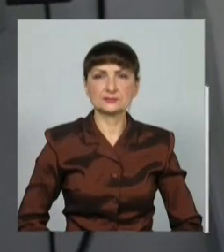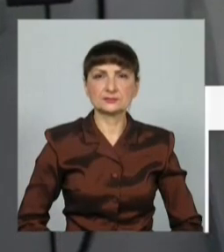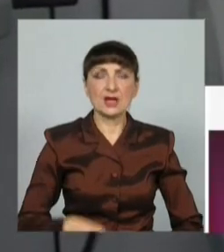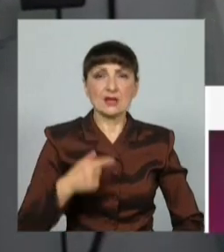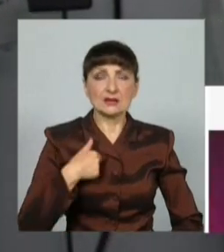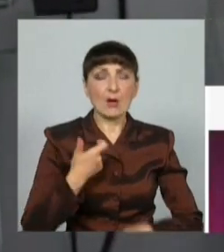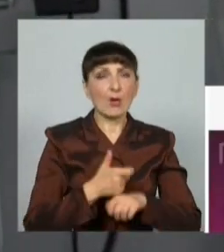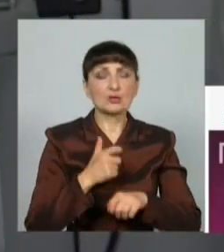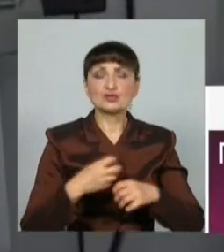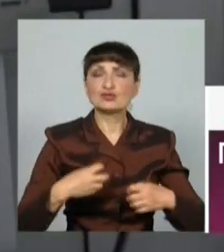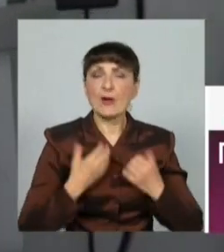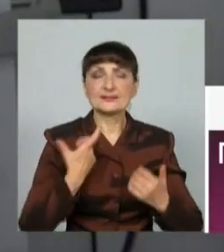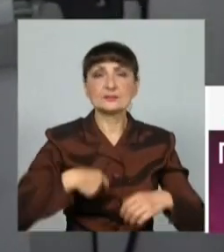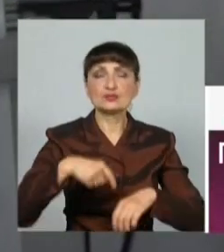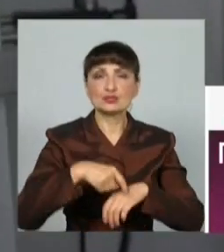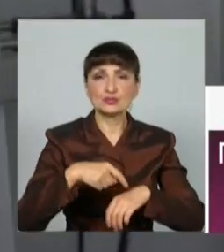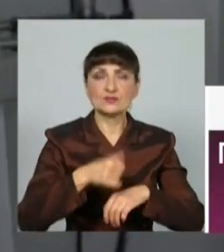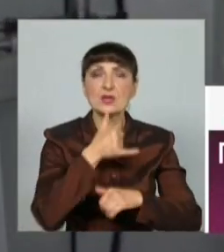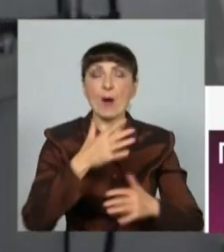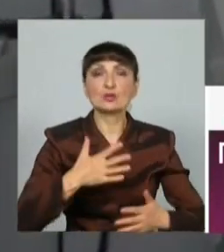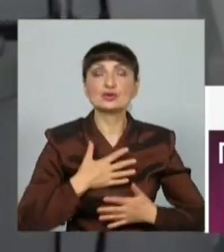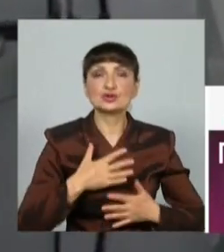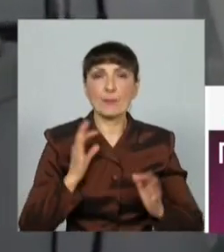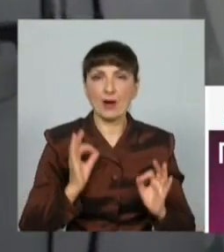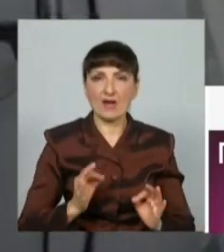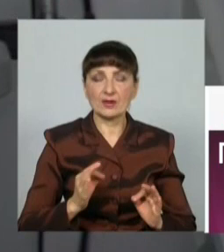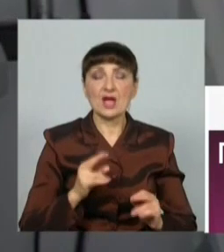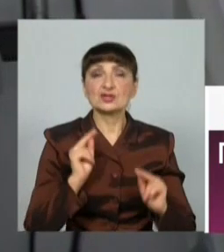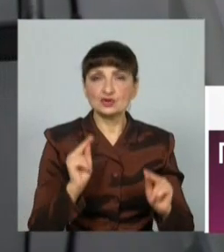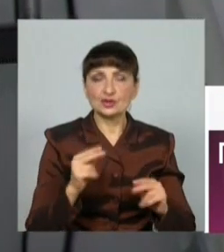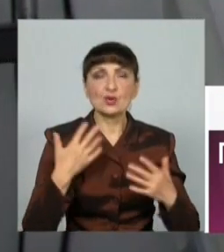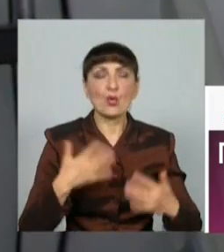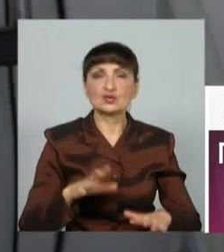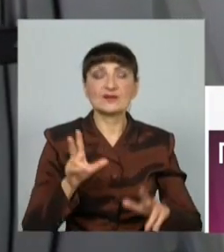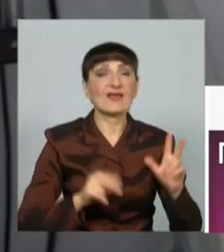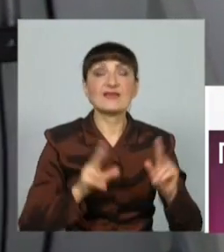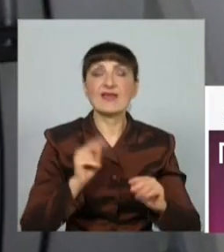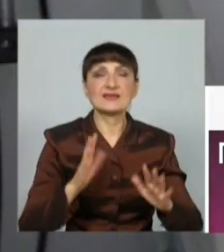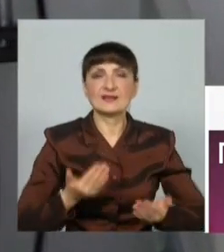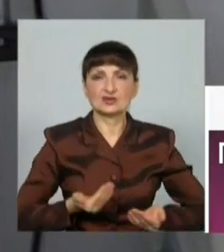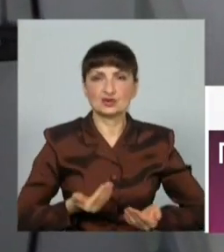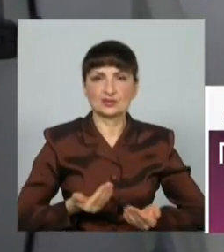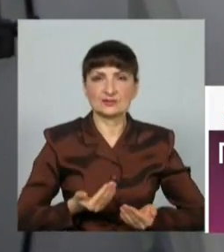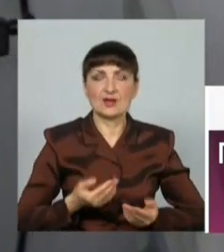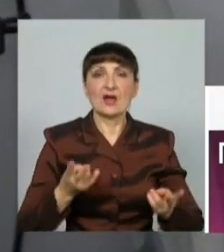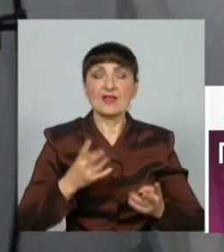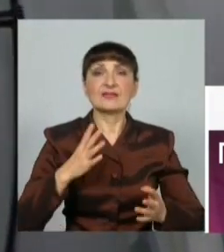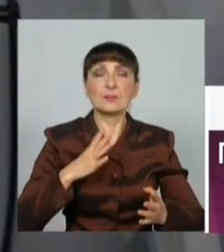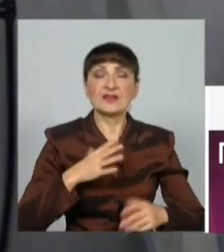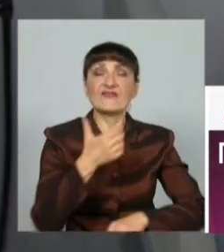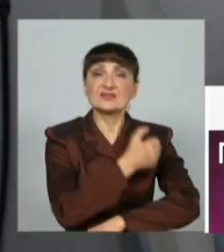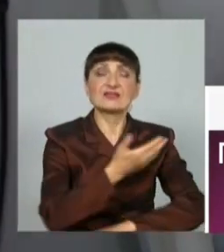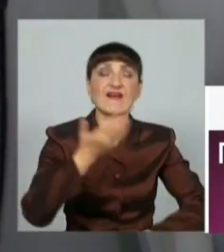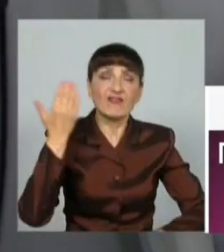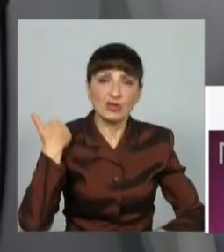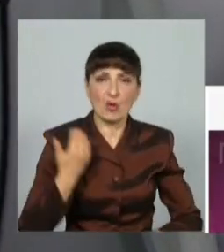Я очень ужасно себя чувствую, не могу дышать толком. Если честно, уже и не надеялся выкарабкаться. Надо было провакцинироваться,